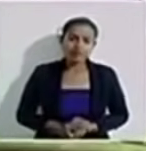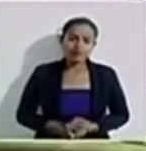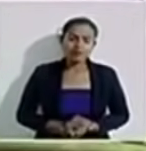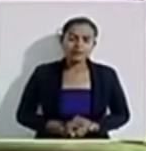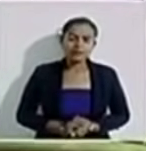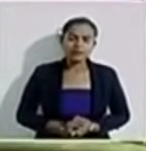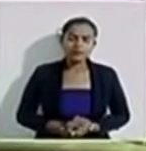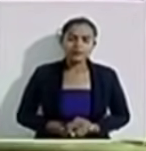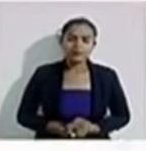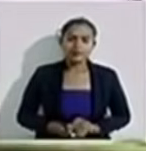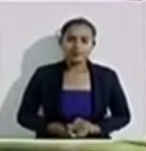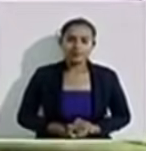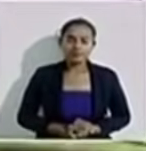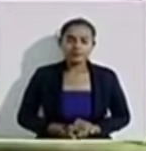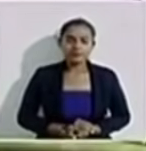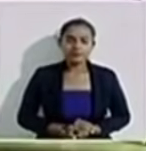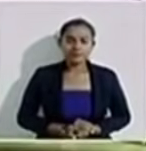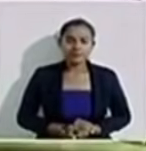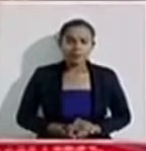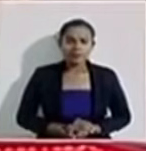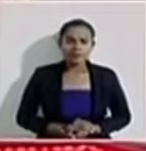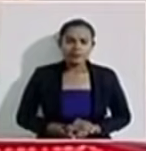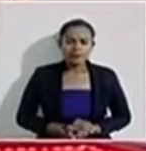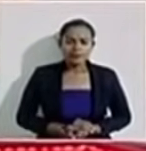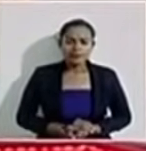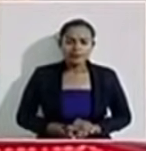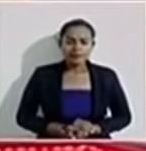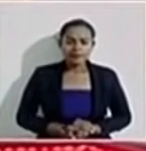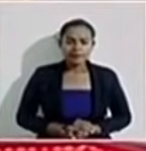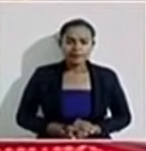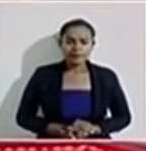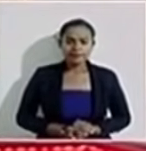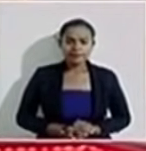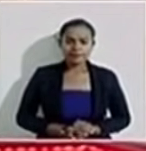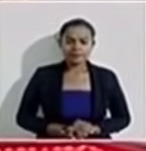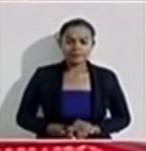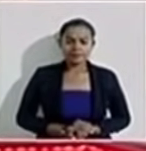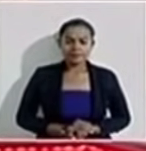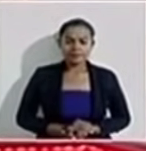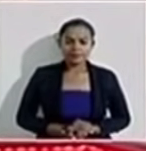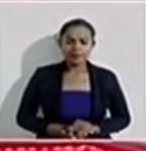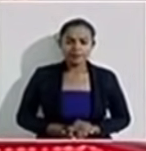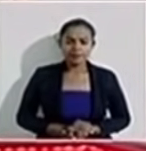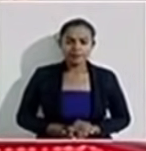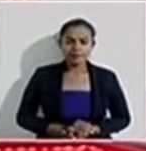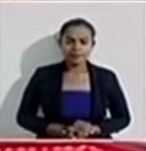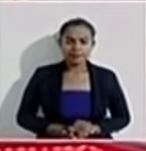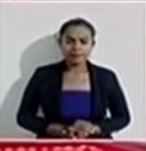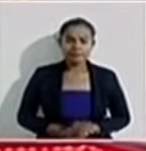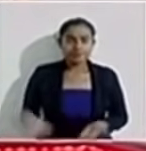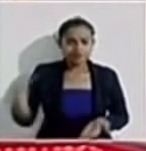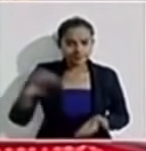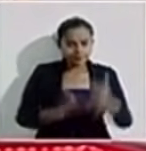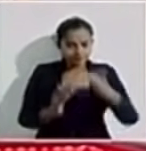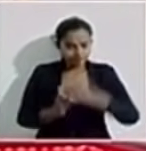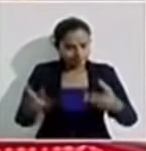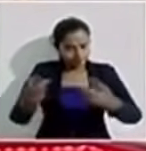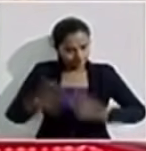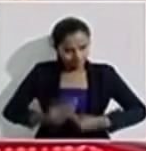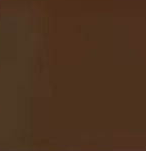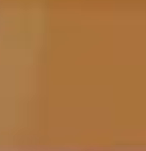කරමින් යනාකාරය අපිට පෙනෙනවා. We will be back after this short commercial break. Stay with News First.